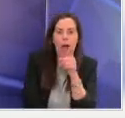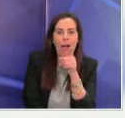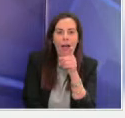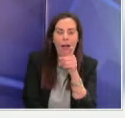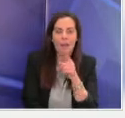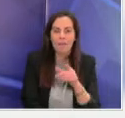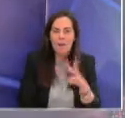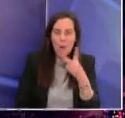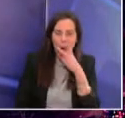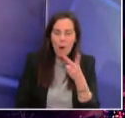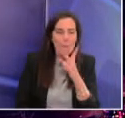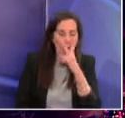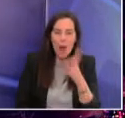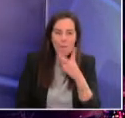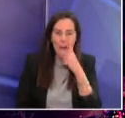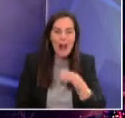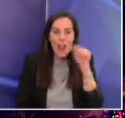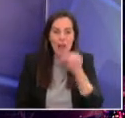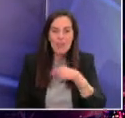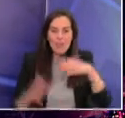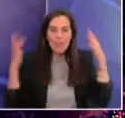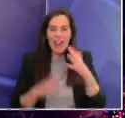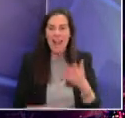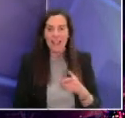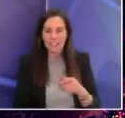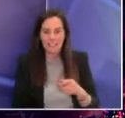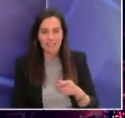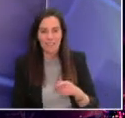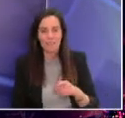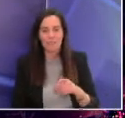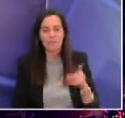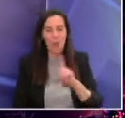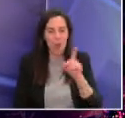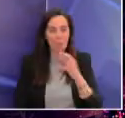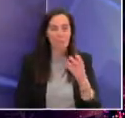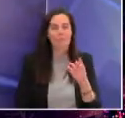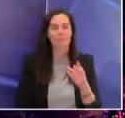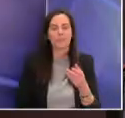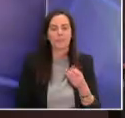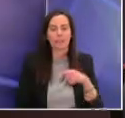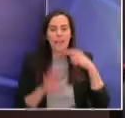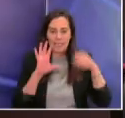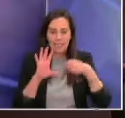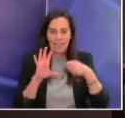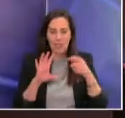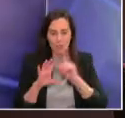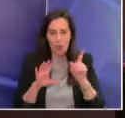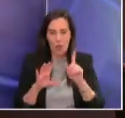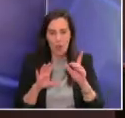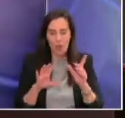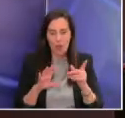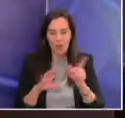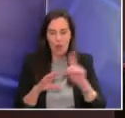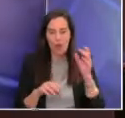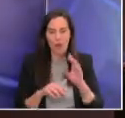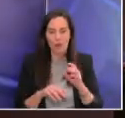עכשיו, מה רואים כשלוחצים על הלינק? אני בלחץ. הוא יספר לך, הוא יספר. מה רואים? הסרטון לא מתניע, בוא